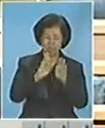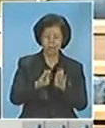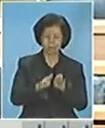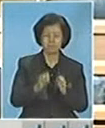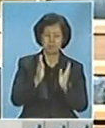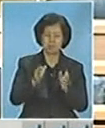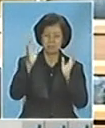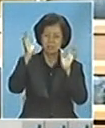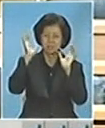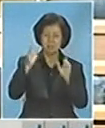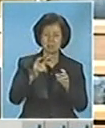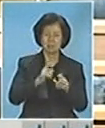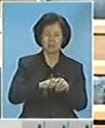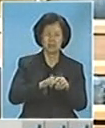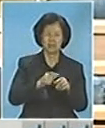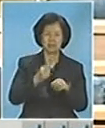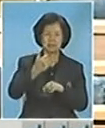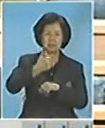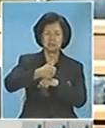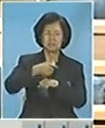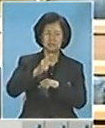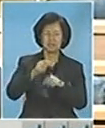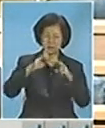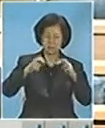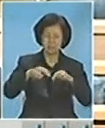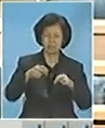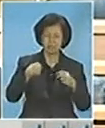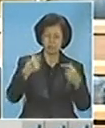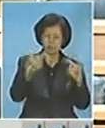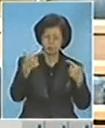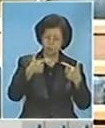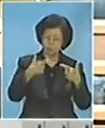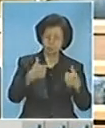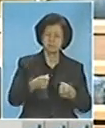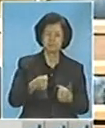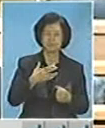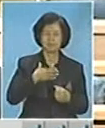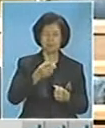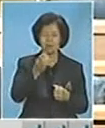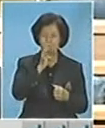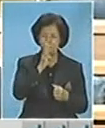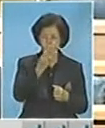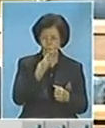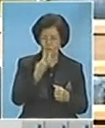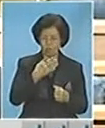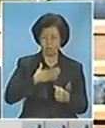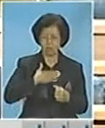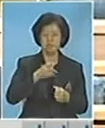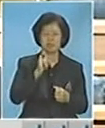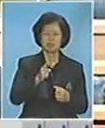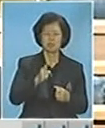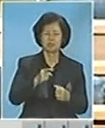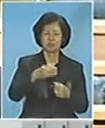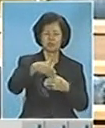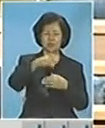รายเนี่ยเวลาประธานวินิจฉัยและเตือนก็เถียงทุกครั้งแล้วมาเสียดสีผมว่าผมอยู่กลางทุ่งผมเป็นส.ส.บ้านนอกลูกคน